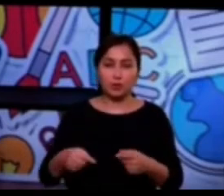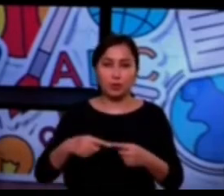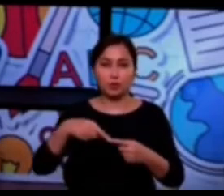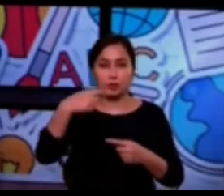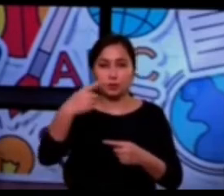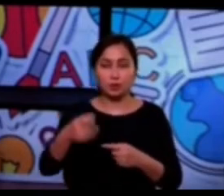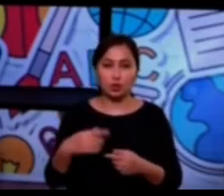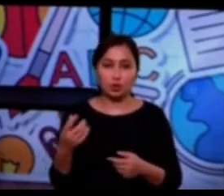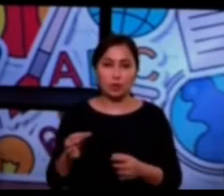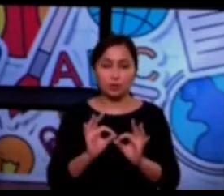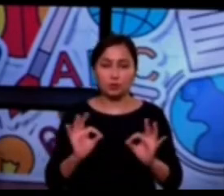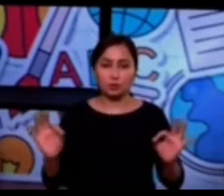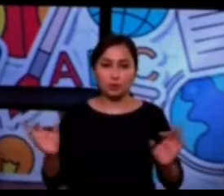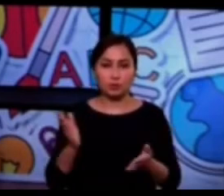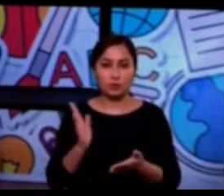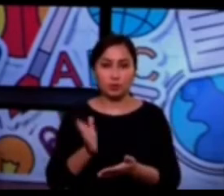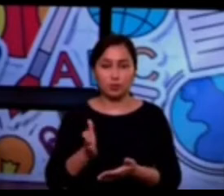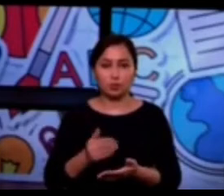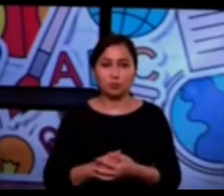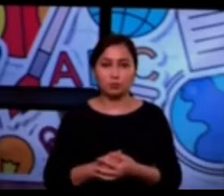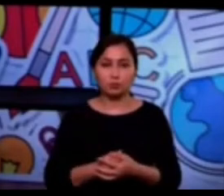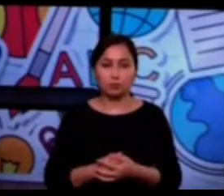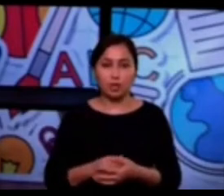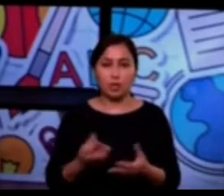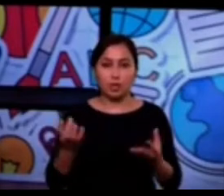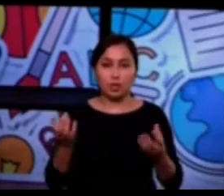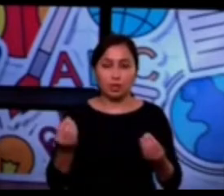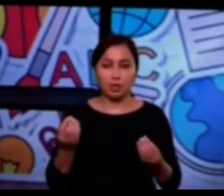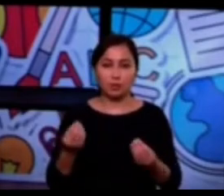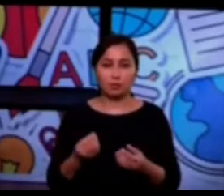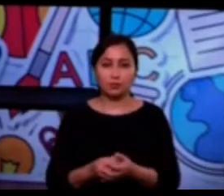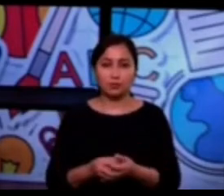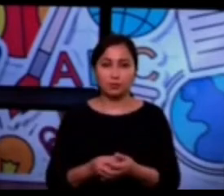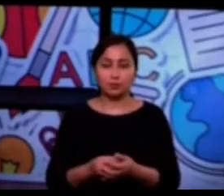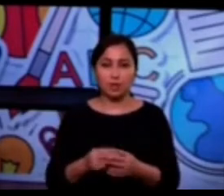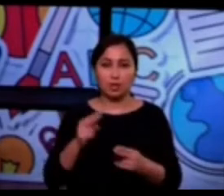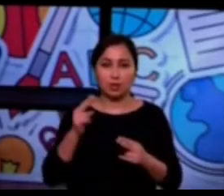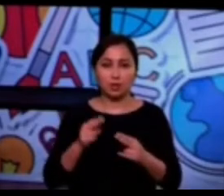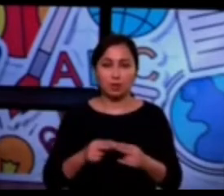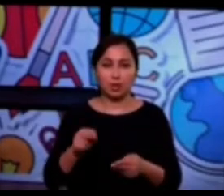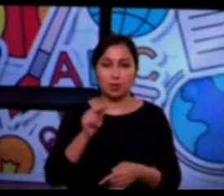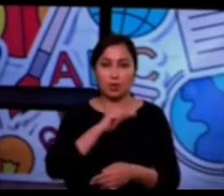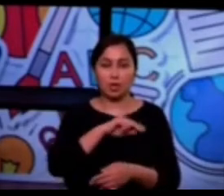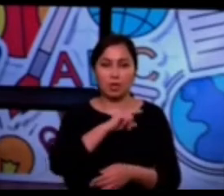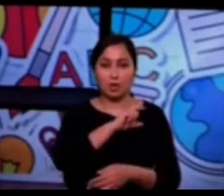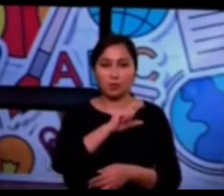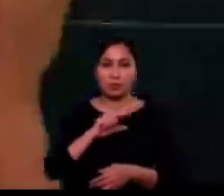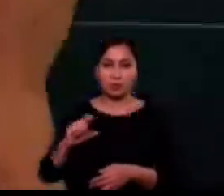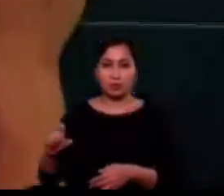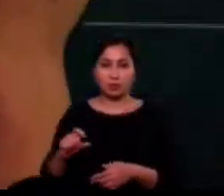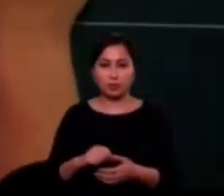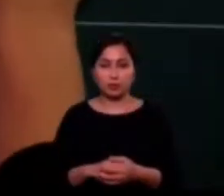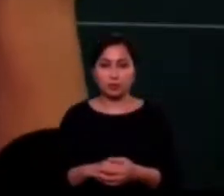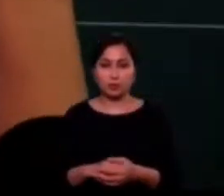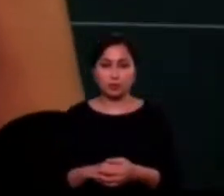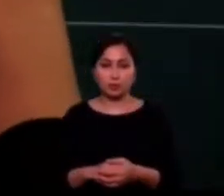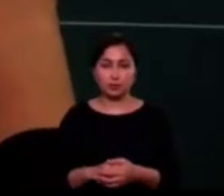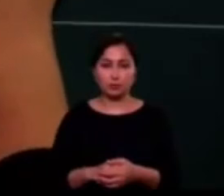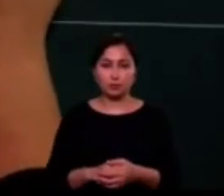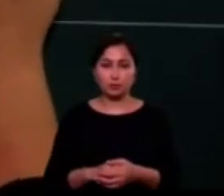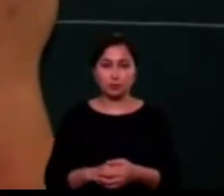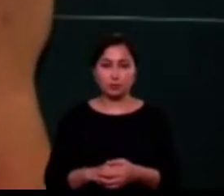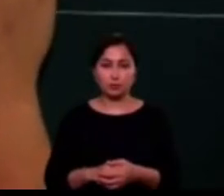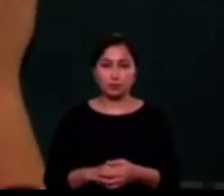у вас обязательно получится. И еще раз до конца рабочей строки.